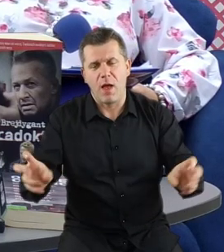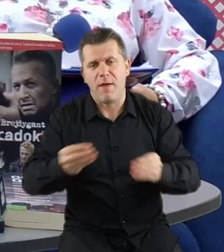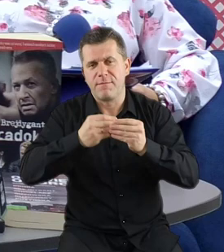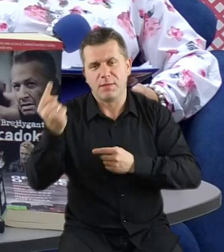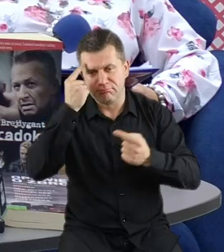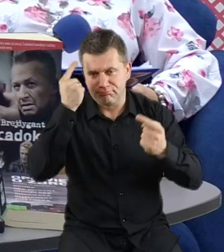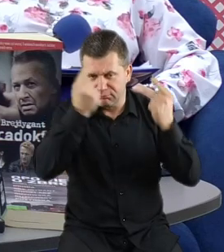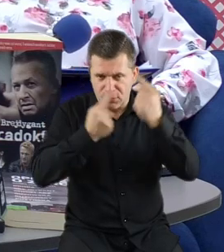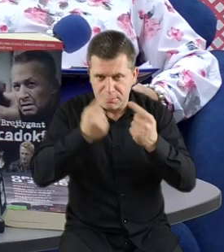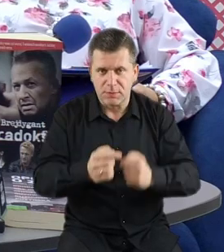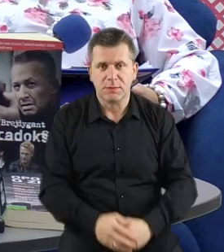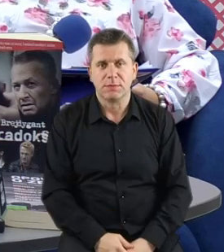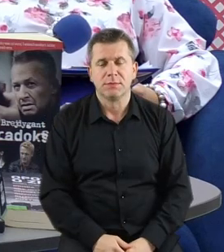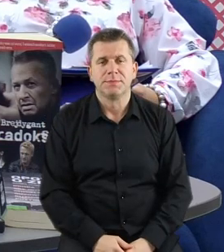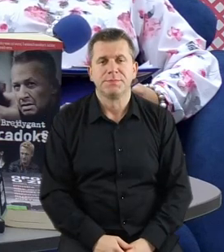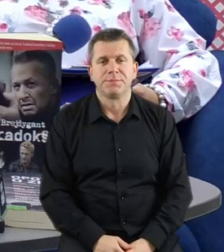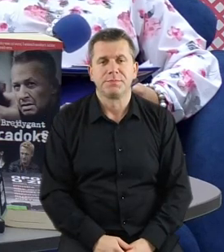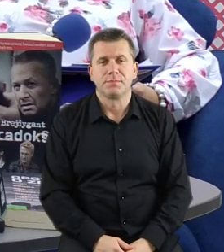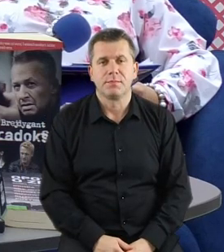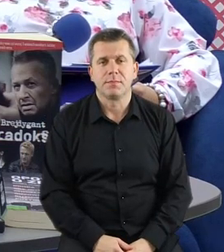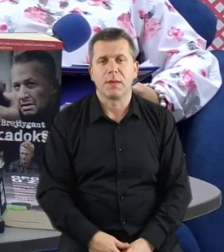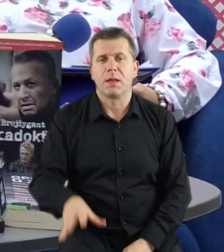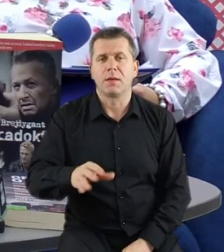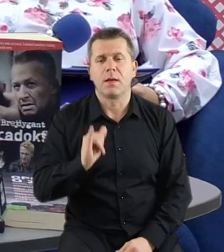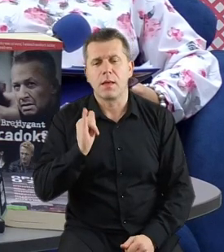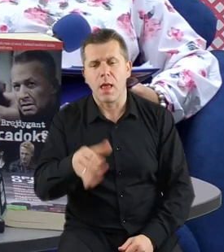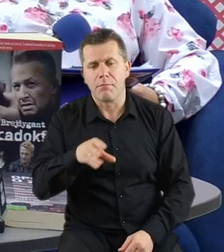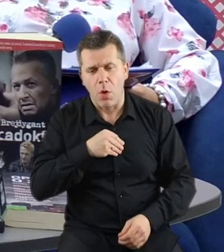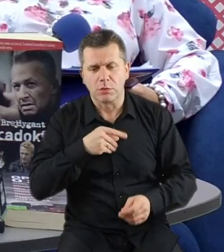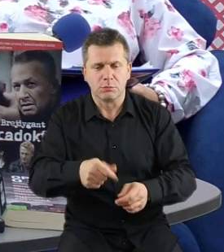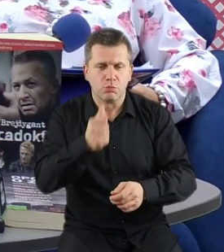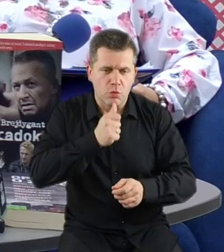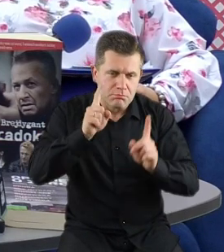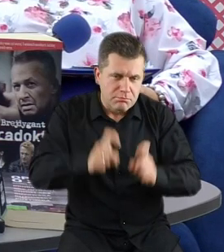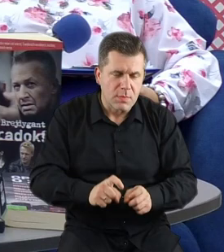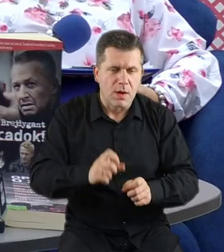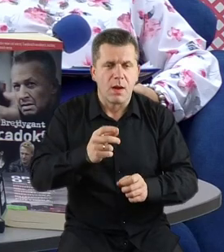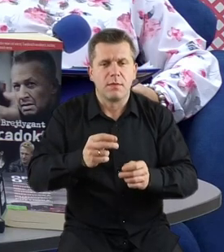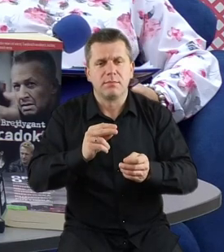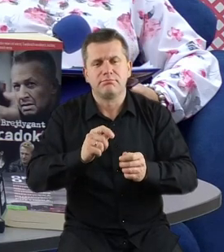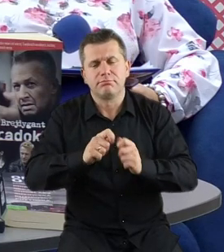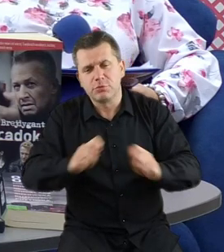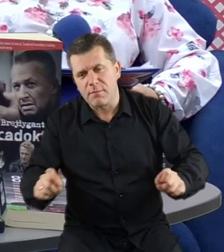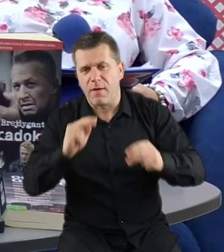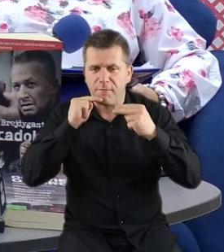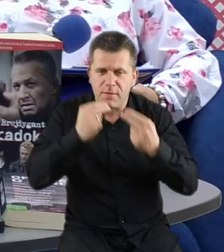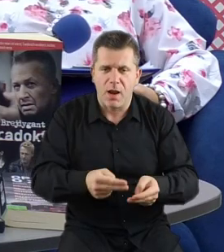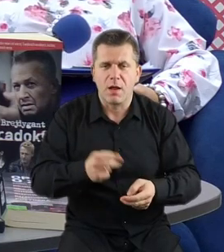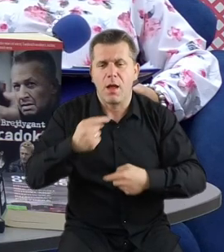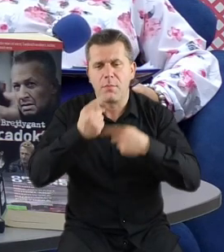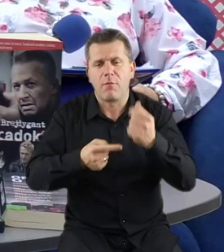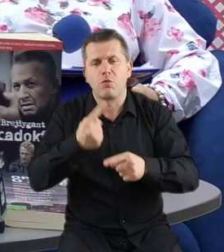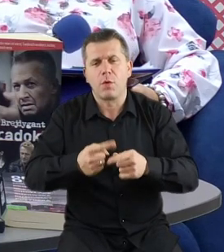namysł, więcej czasu, jakby nie, można do tego podchodzić, odchodzić, wracać. Także z powieścią